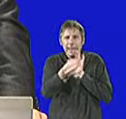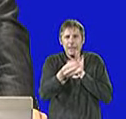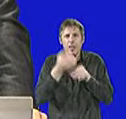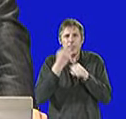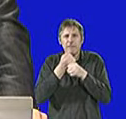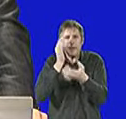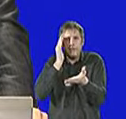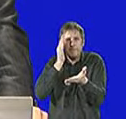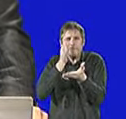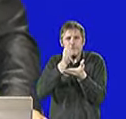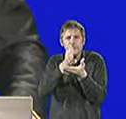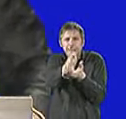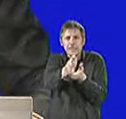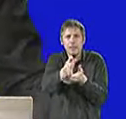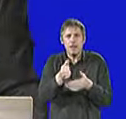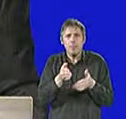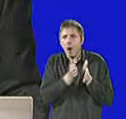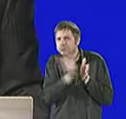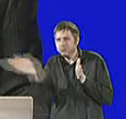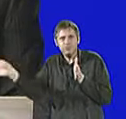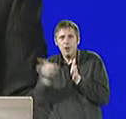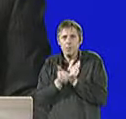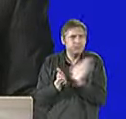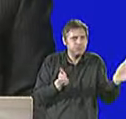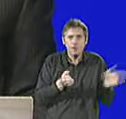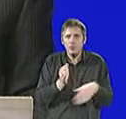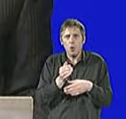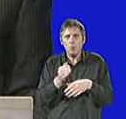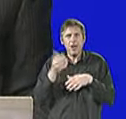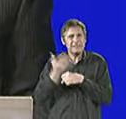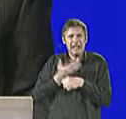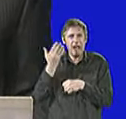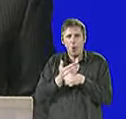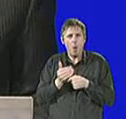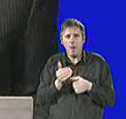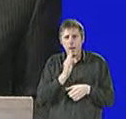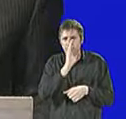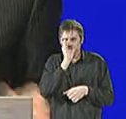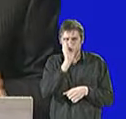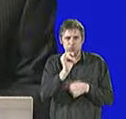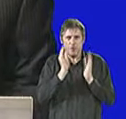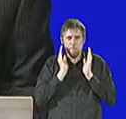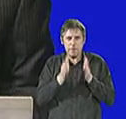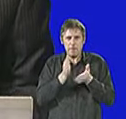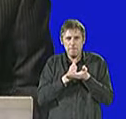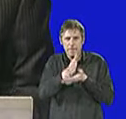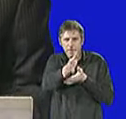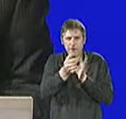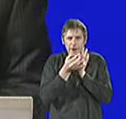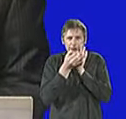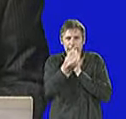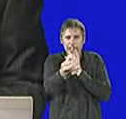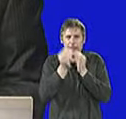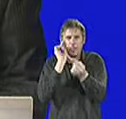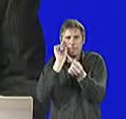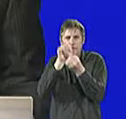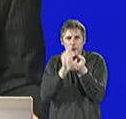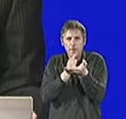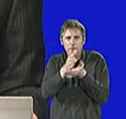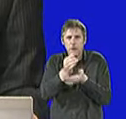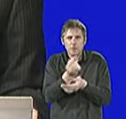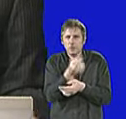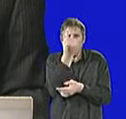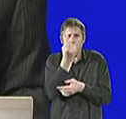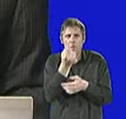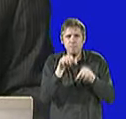pas. Je ne m'en suis pas départi pendant les 5 années passées. Cette ligne, c'est la seule possible pour